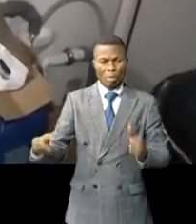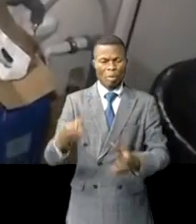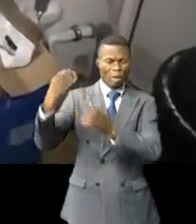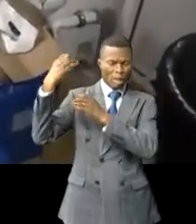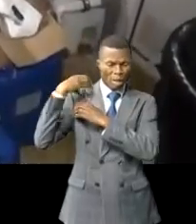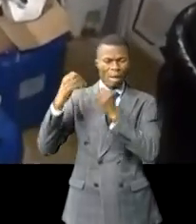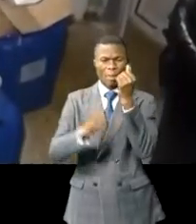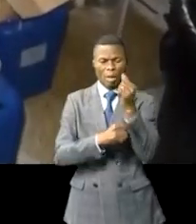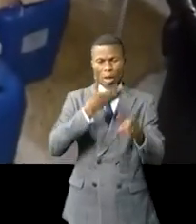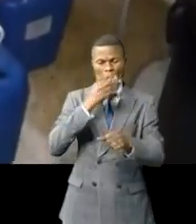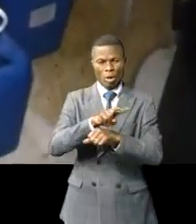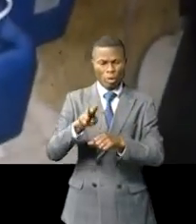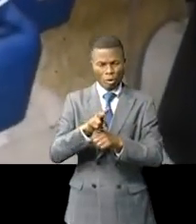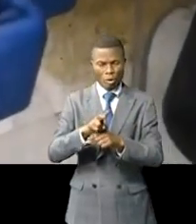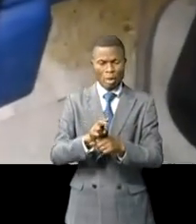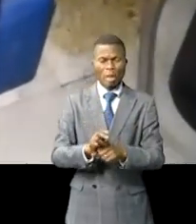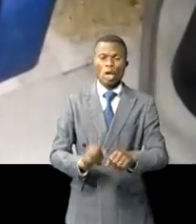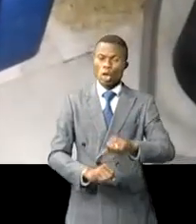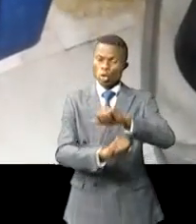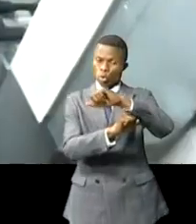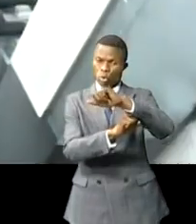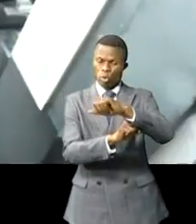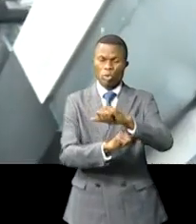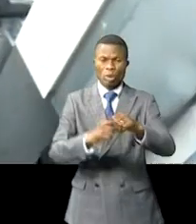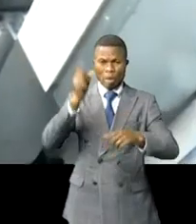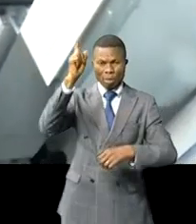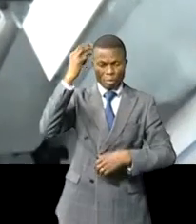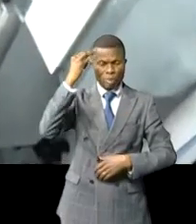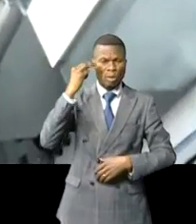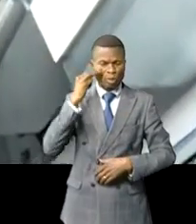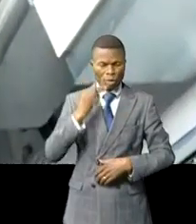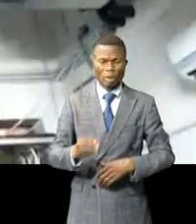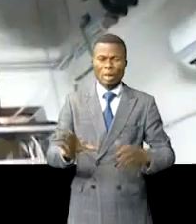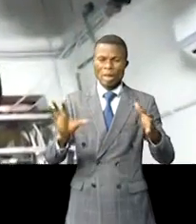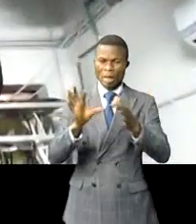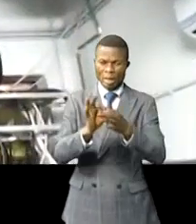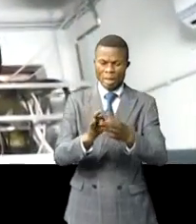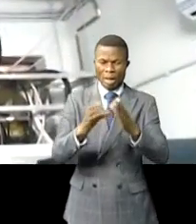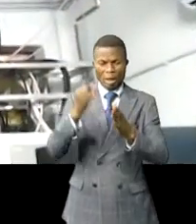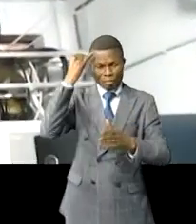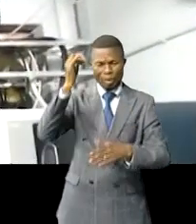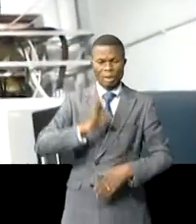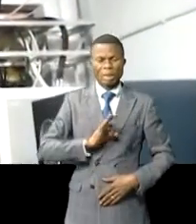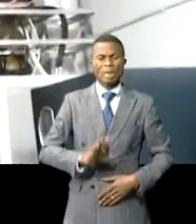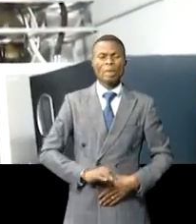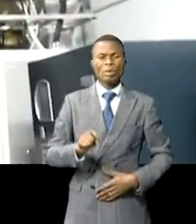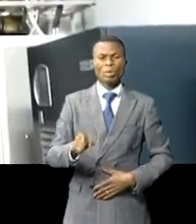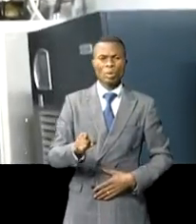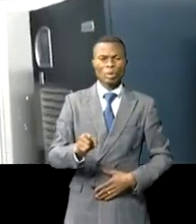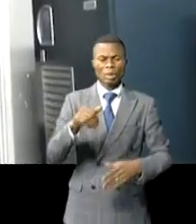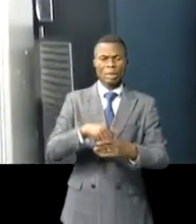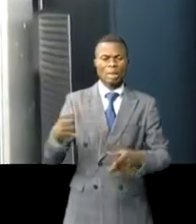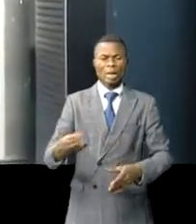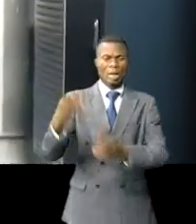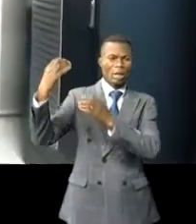cette maladie. Cette intervention du chef du gouvernement cadre ainsi avec les soucis du chef de l'État, Félix-Antoine Tshisekedi Tshilombo, dans la prise